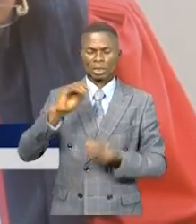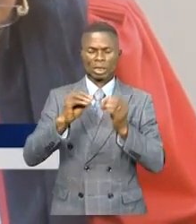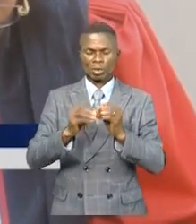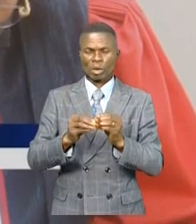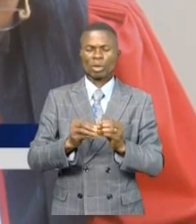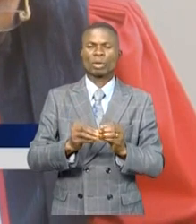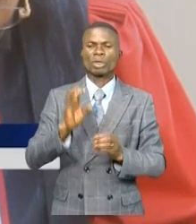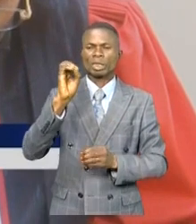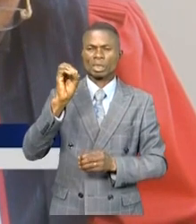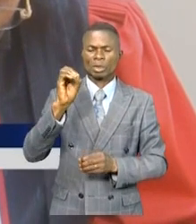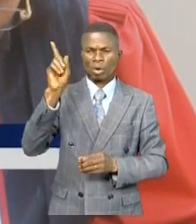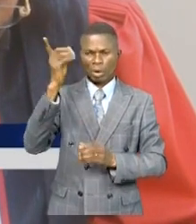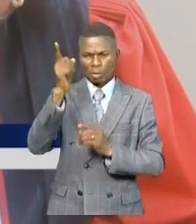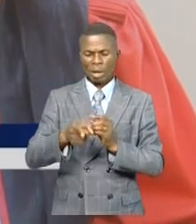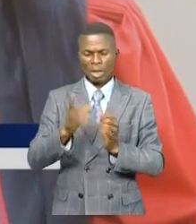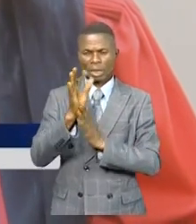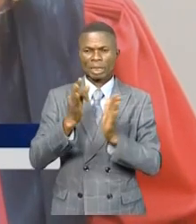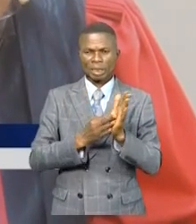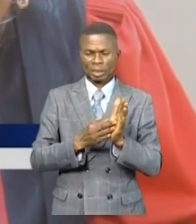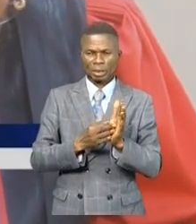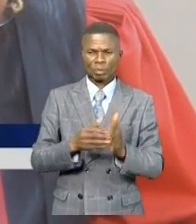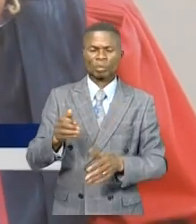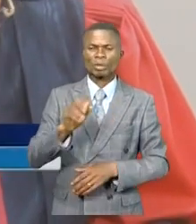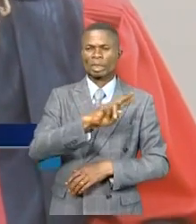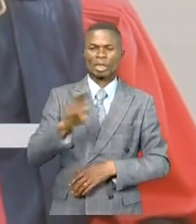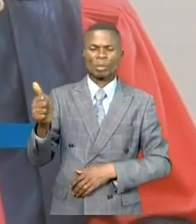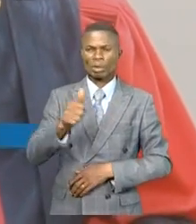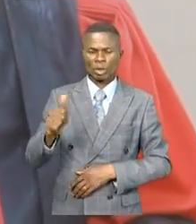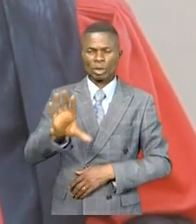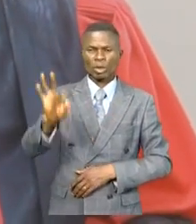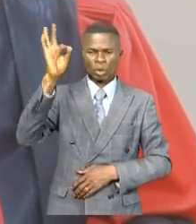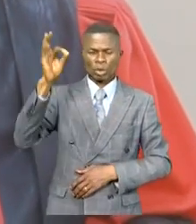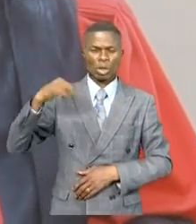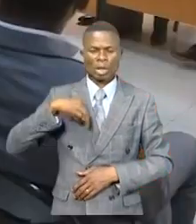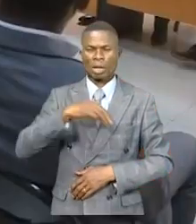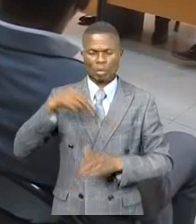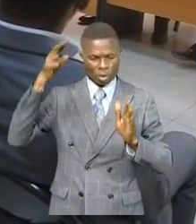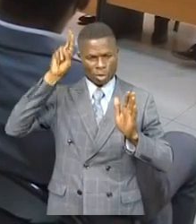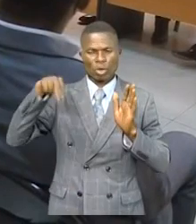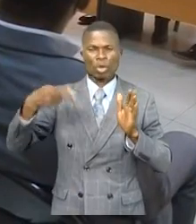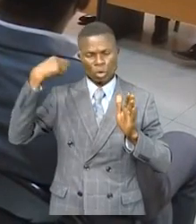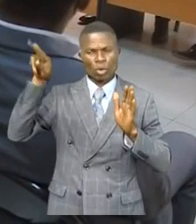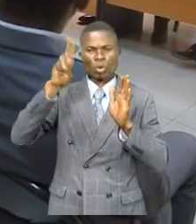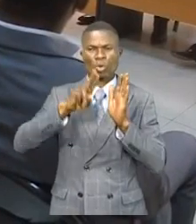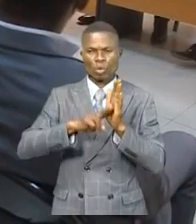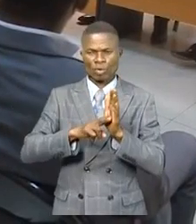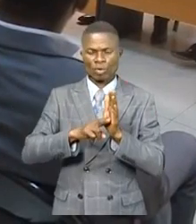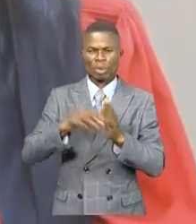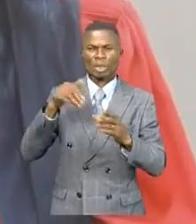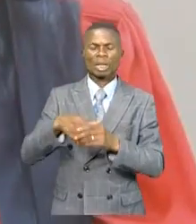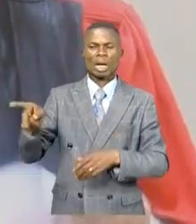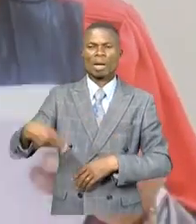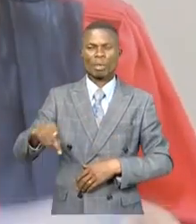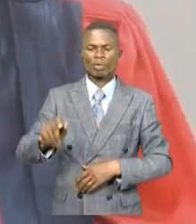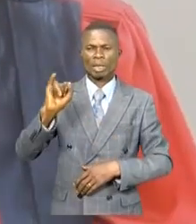21/018 du 4 mai 2021. Portant l'obligation des membres du gouvernement pour les soumis dans les